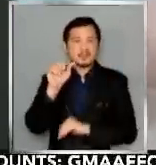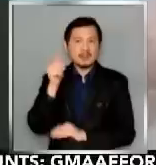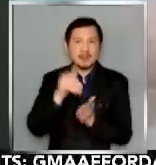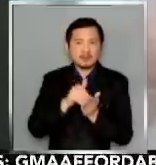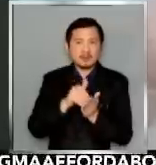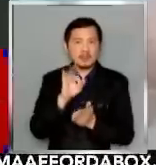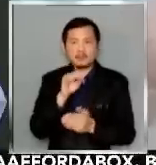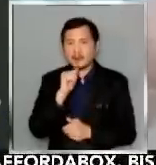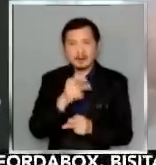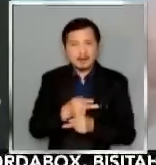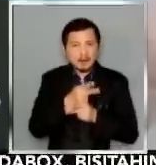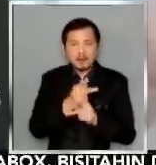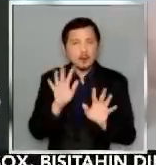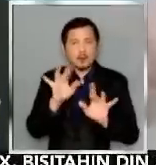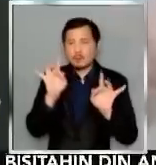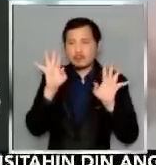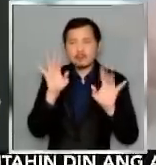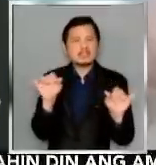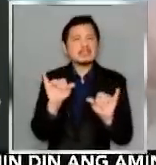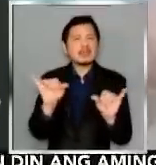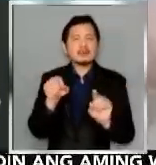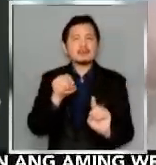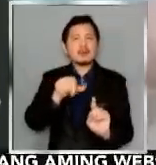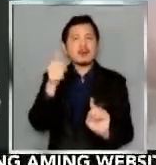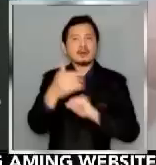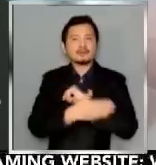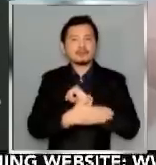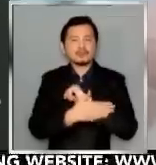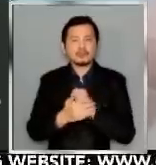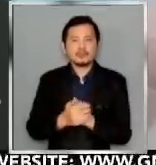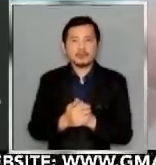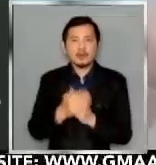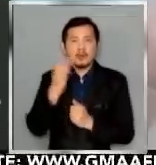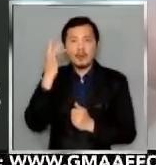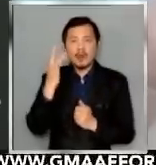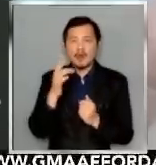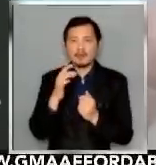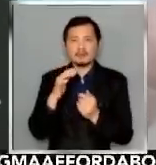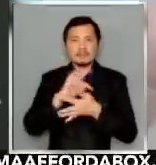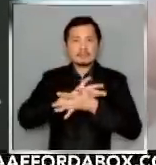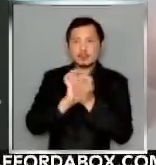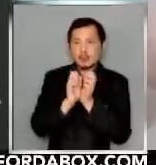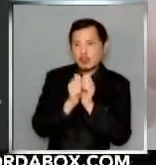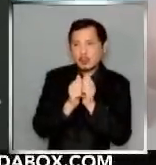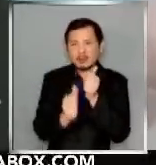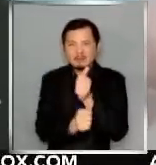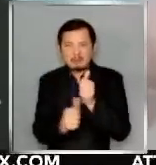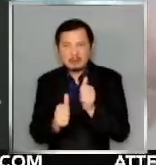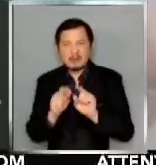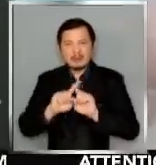the experience with other countries where most of the variants now are the B4, the B5, okay? Especially the